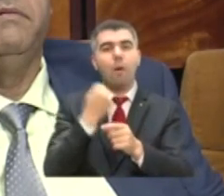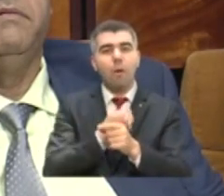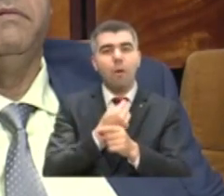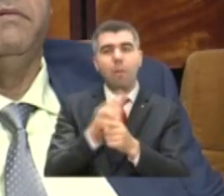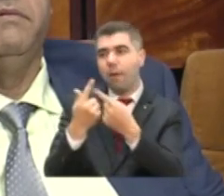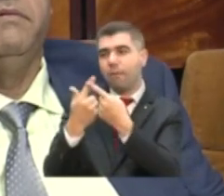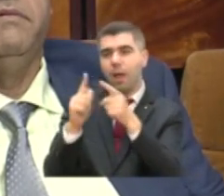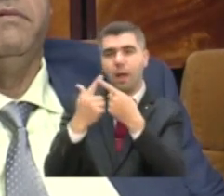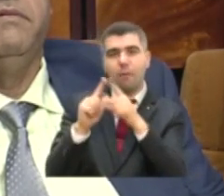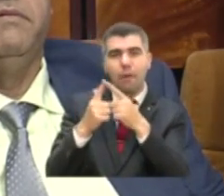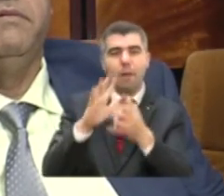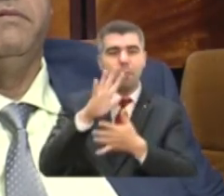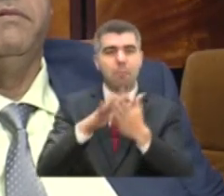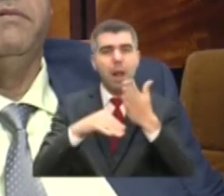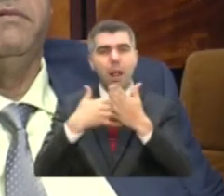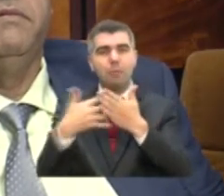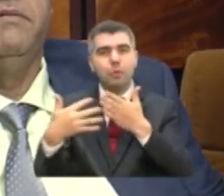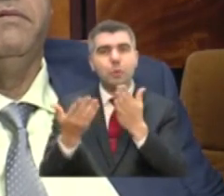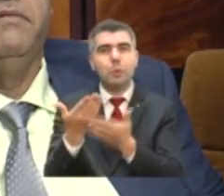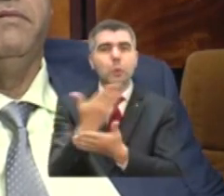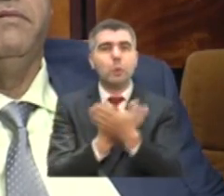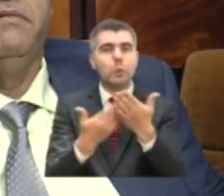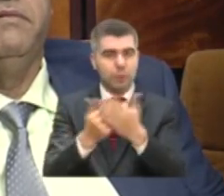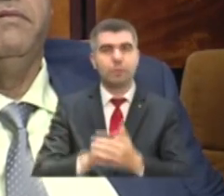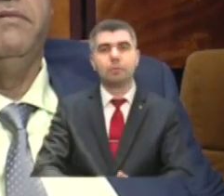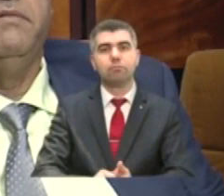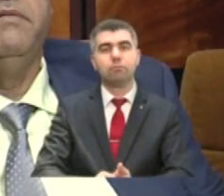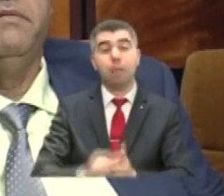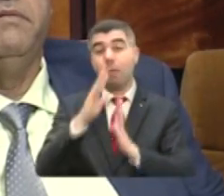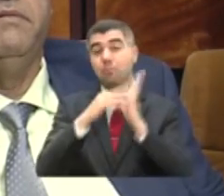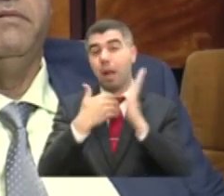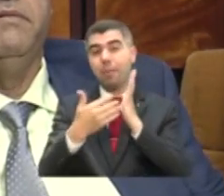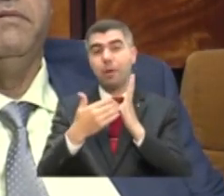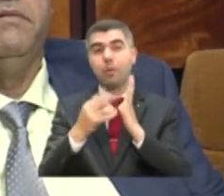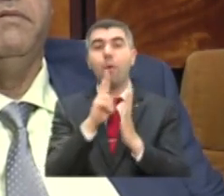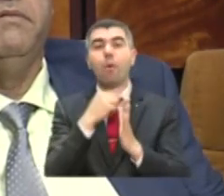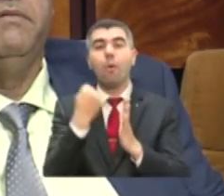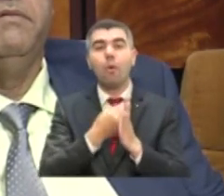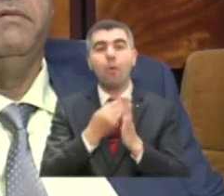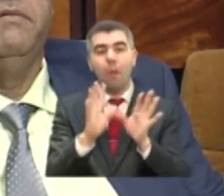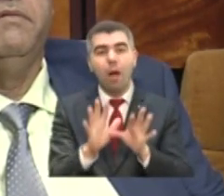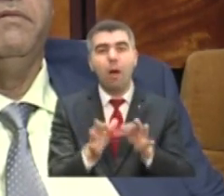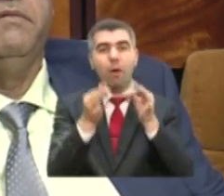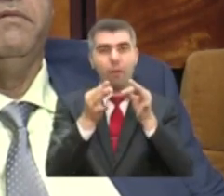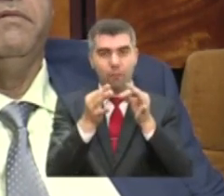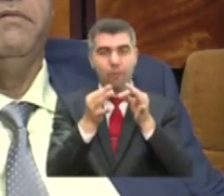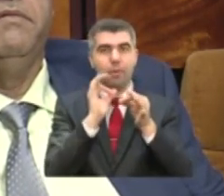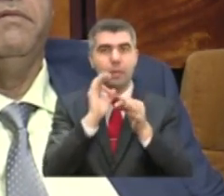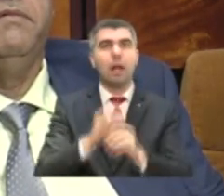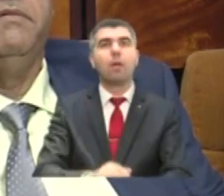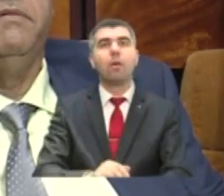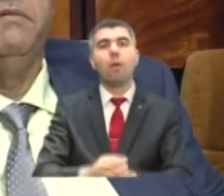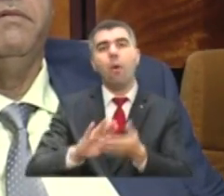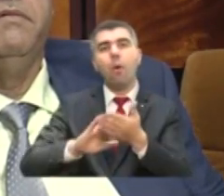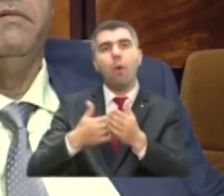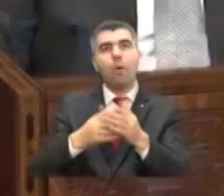الأوراش والبرامج الاجتماعية انطلاقا من البرنامج الحكومي الذي أفرد محورا خاصا